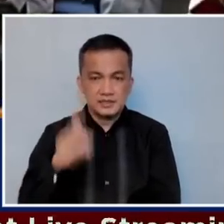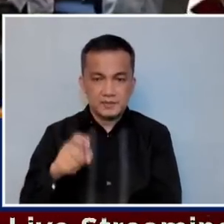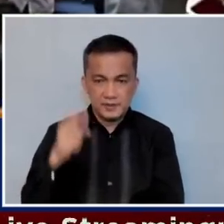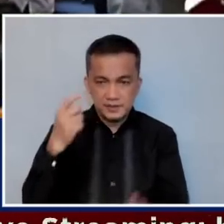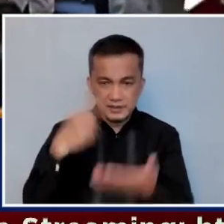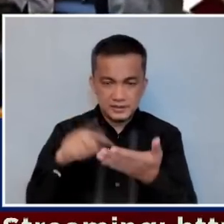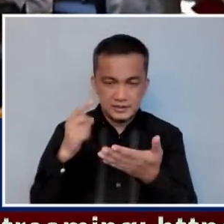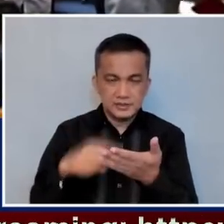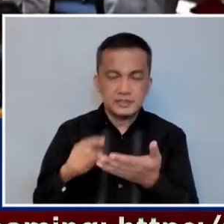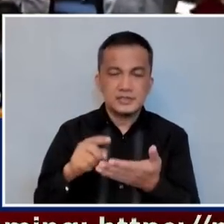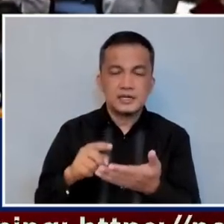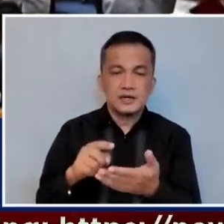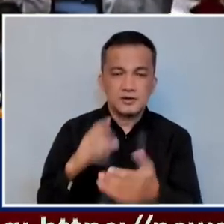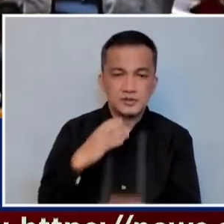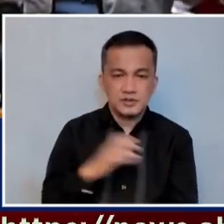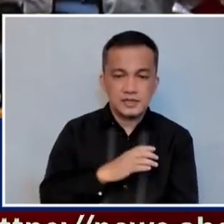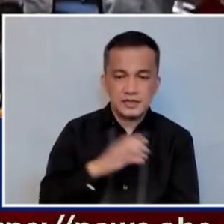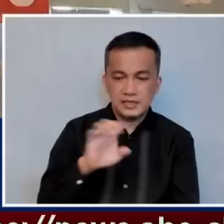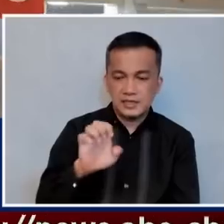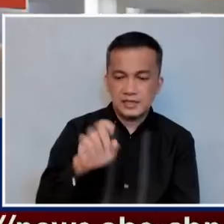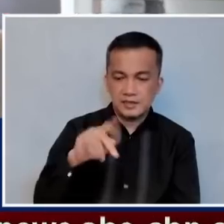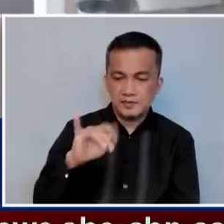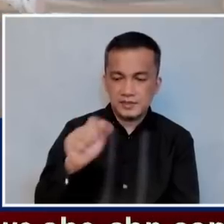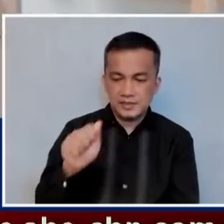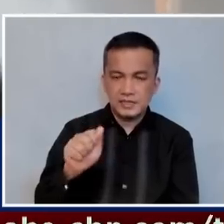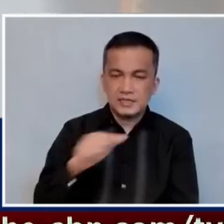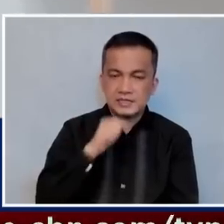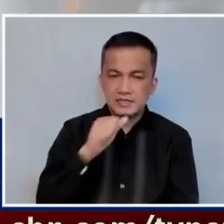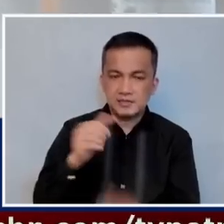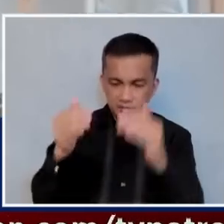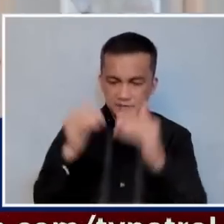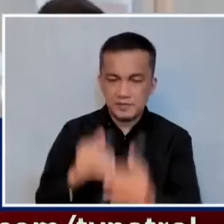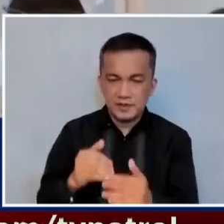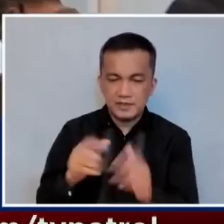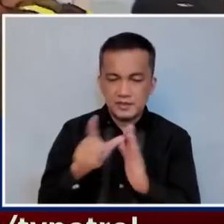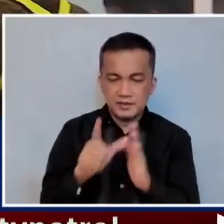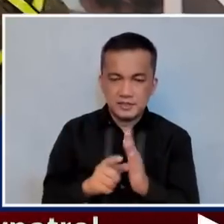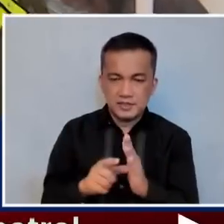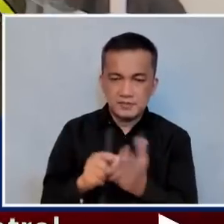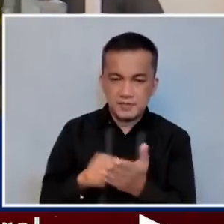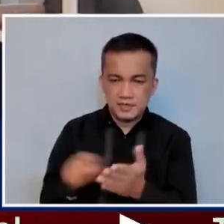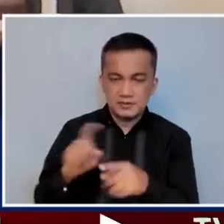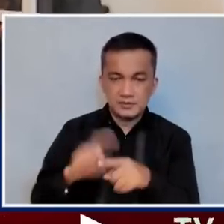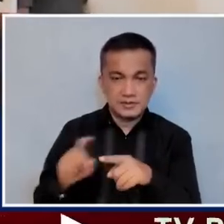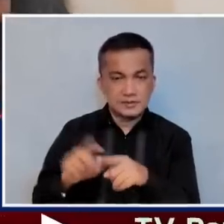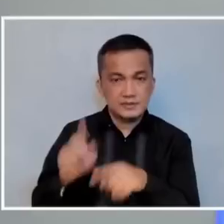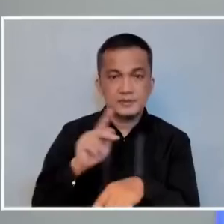EPIRA dahil hindi naman naibaba ng batas ang singil sa kuryente sa Pilipinas.